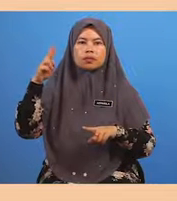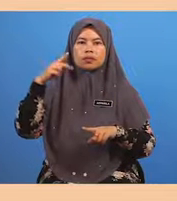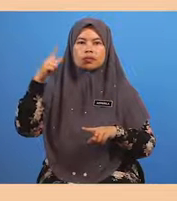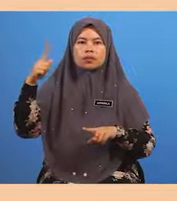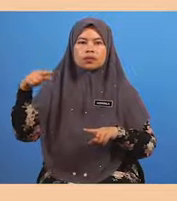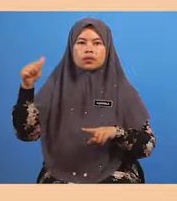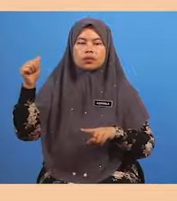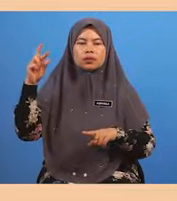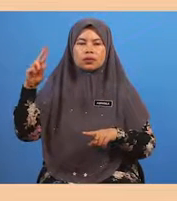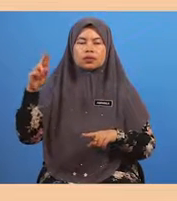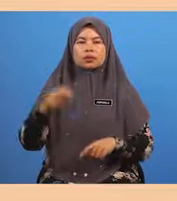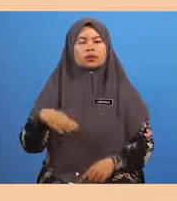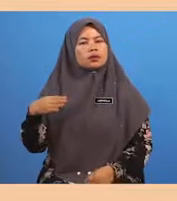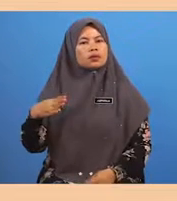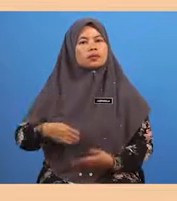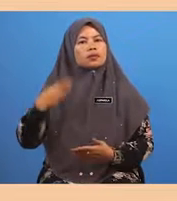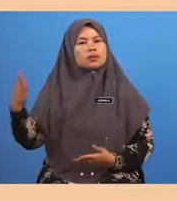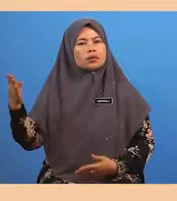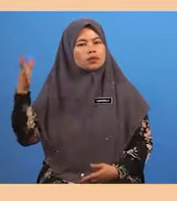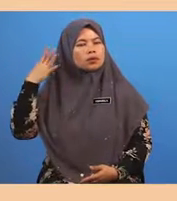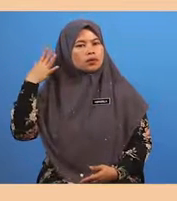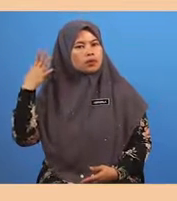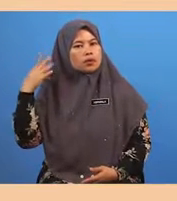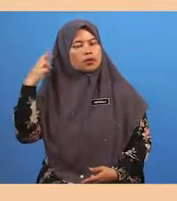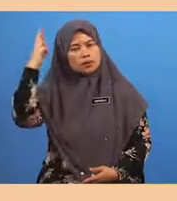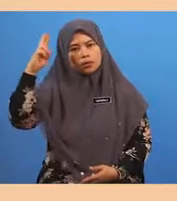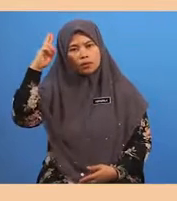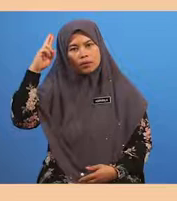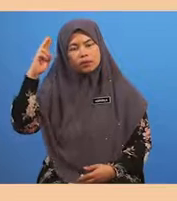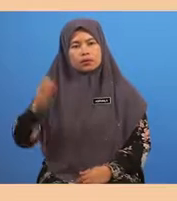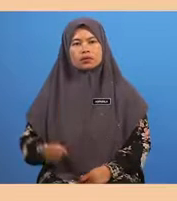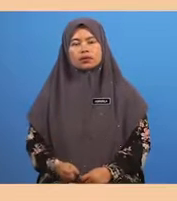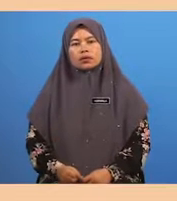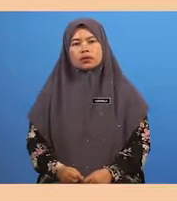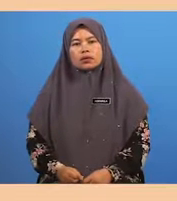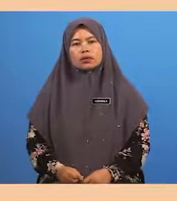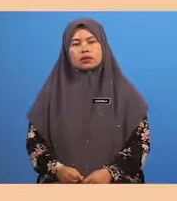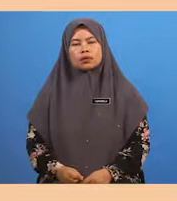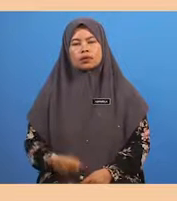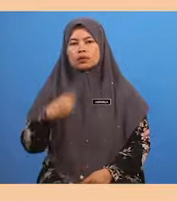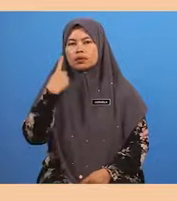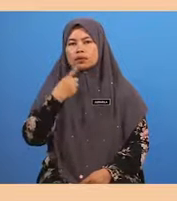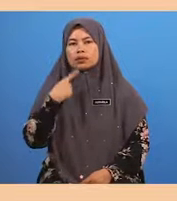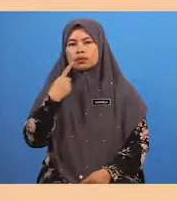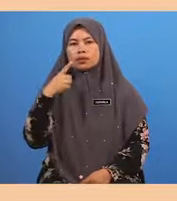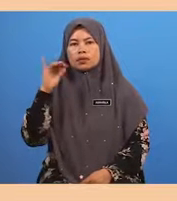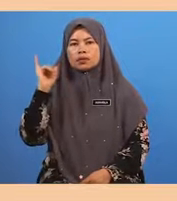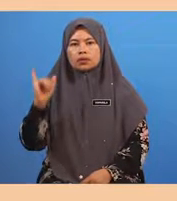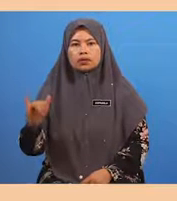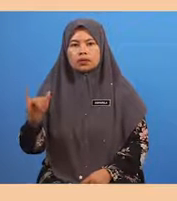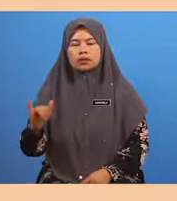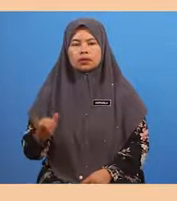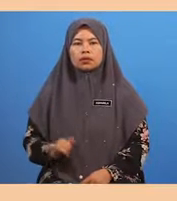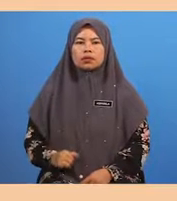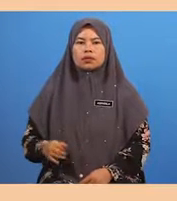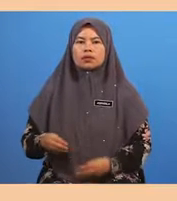sesungguhnya beliau telah mendengar Rasulullah sallallahu alaihi wasallam bersabda, Sesiapa yang menasabkan atau